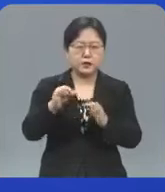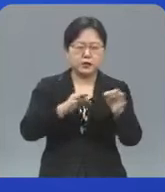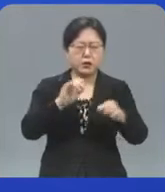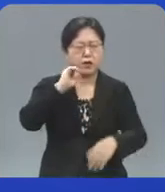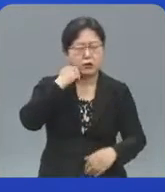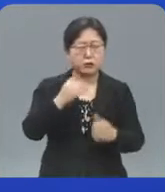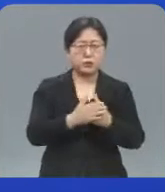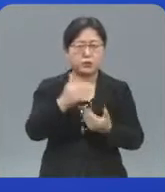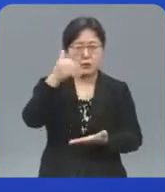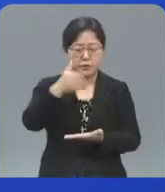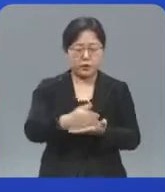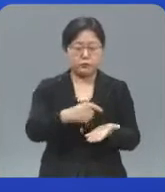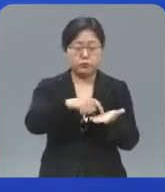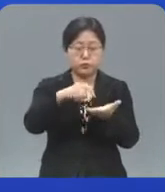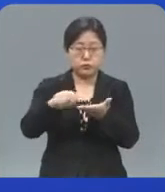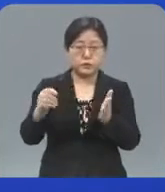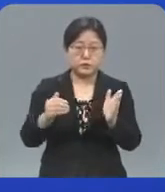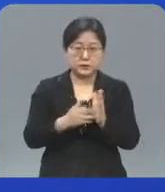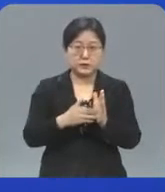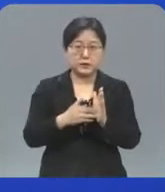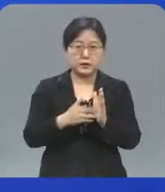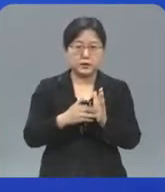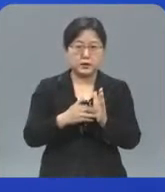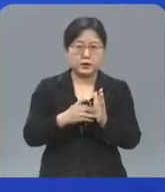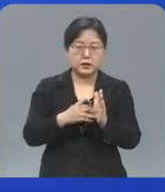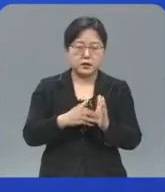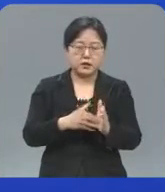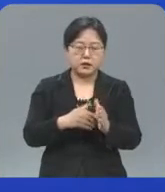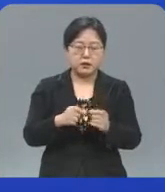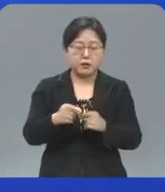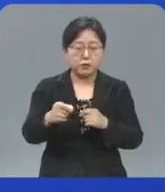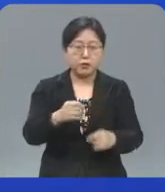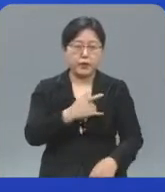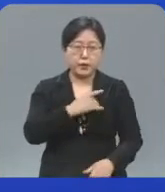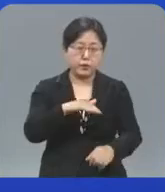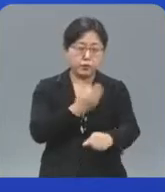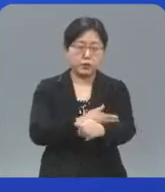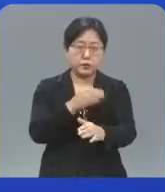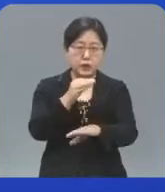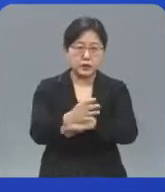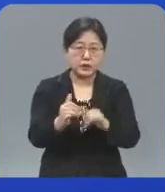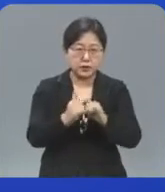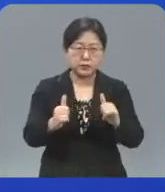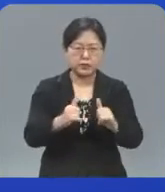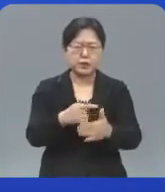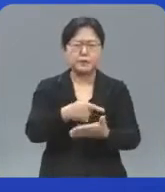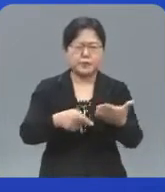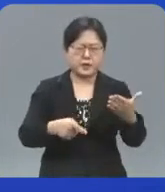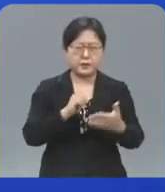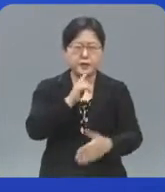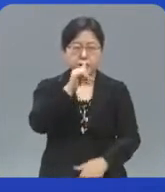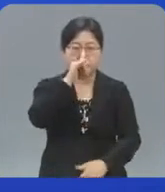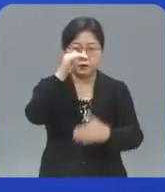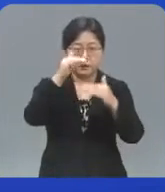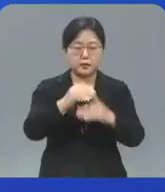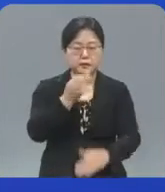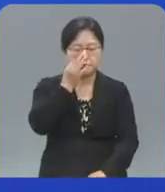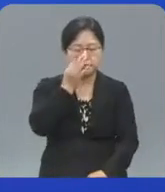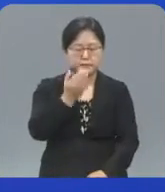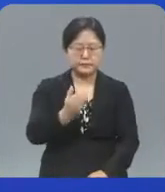때문에 폐업했다고 문자 메시지를 보냈는데 장기 회원권 등을 구매한 회원들은 피해를 호소하고 있습니다. 보도에 손준수